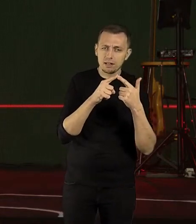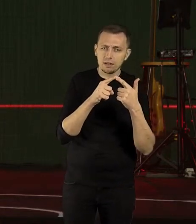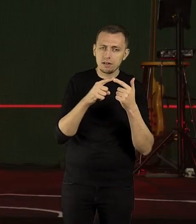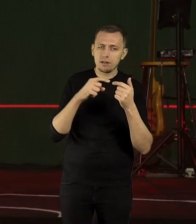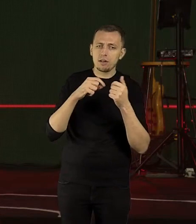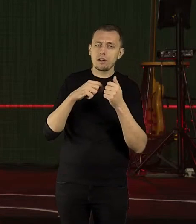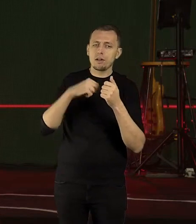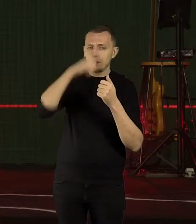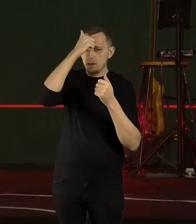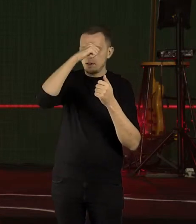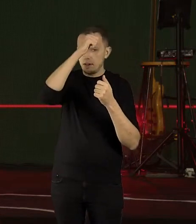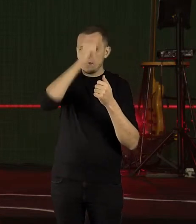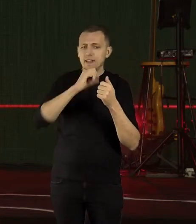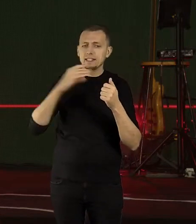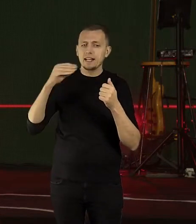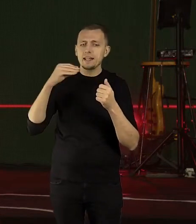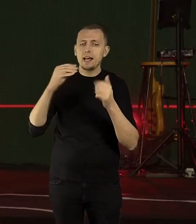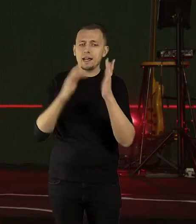kiedykolwiek poznał.